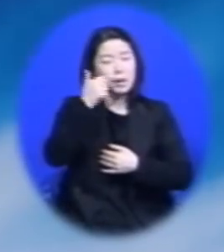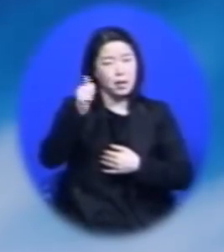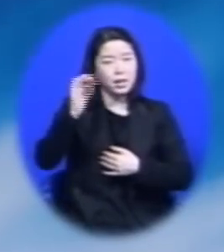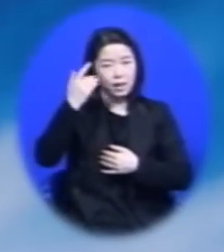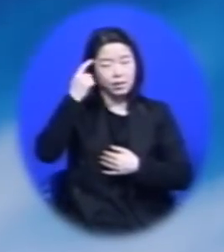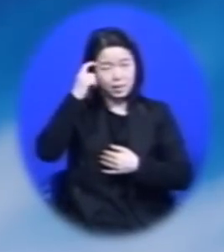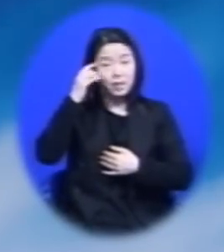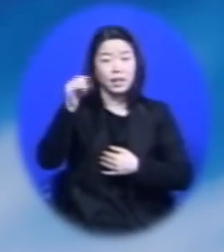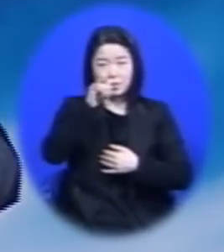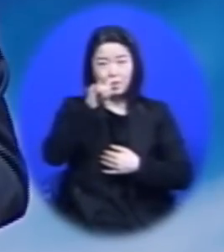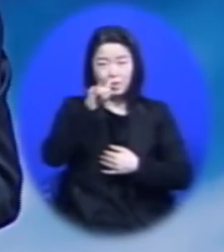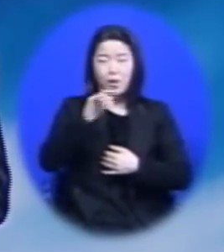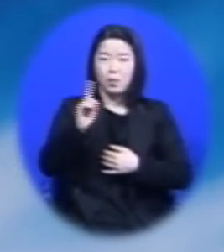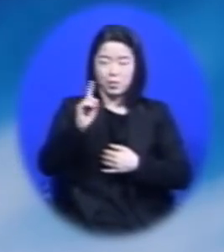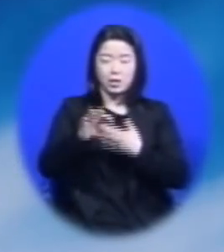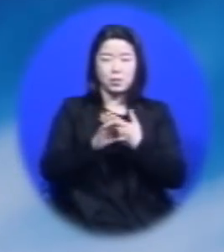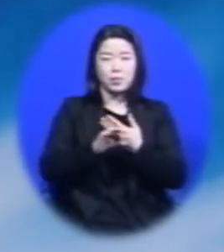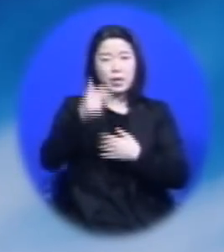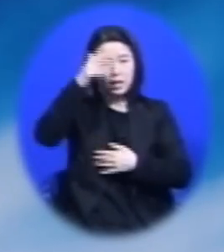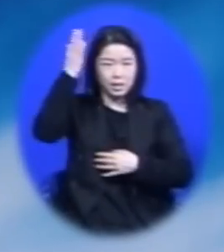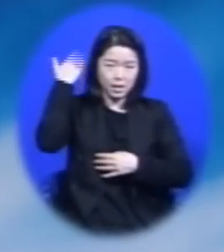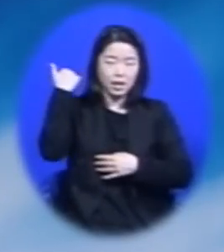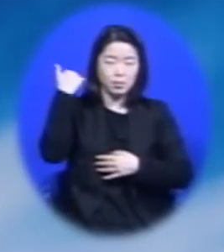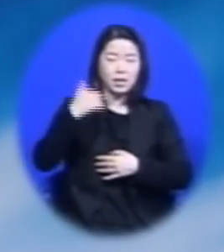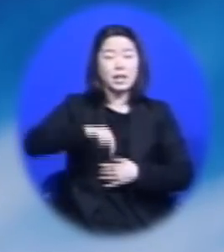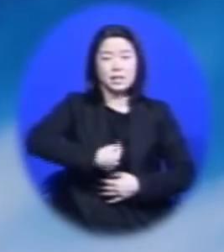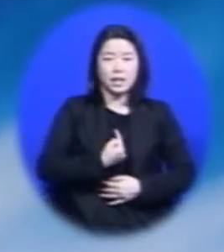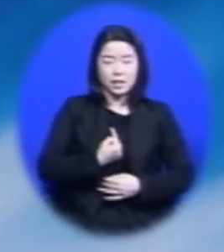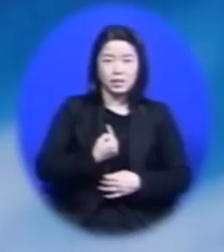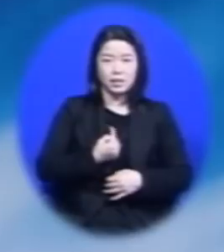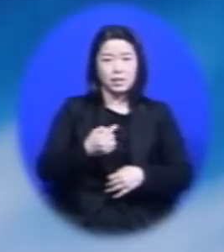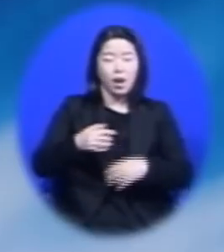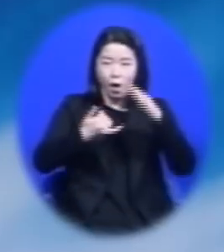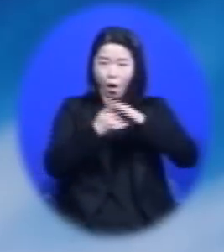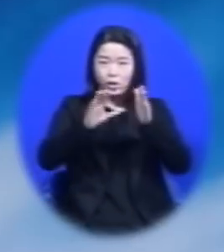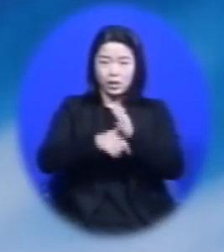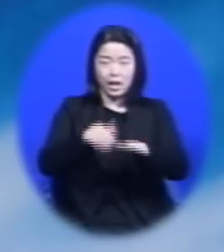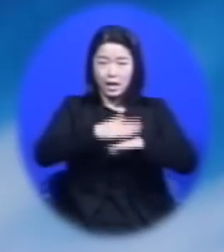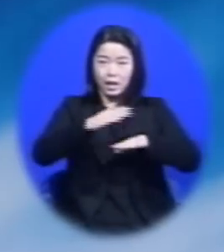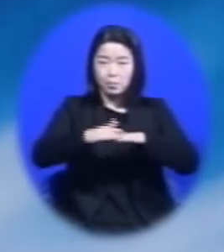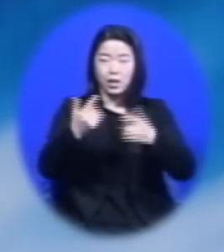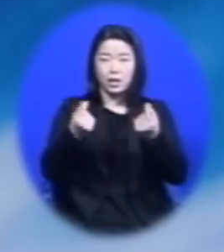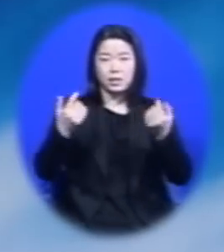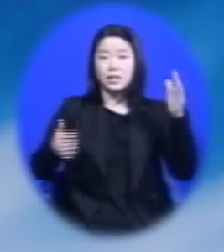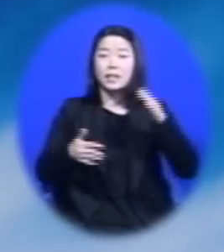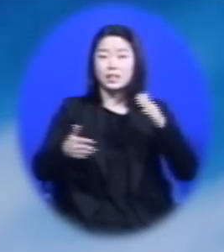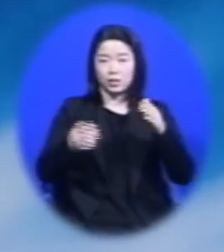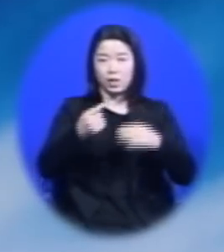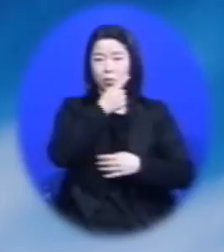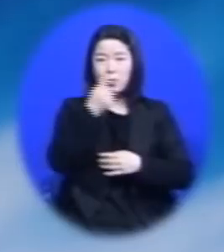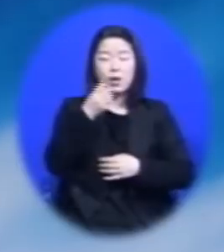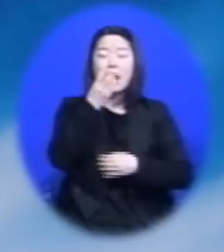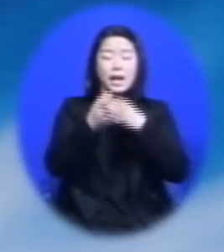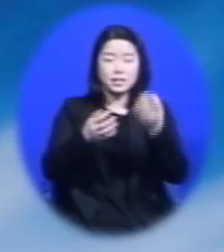그 목사님이 한번은 설교 때 자기는 어릴 때 깡패 같은 학생이었다고 간증한 적이 있습니다